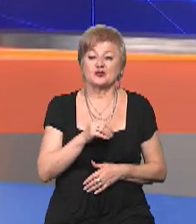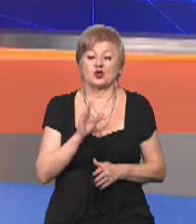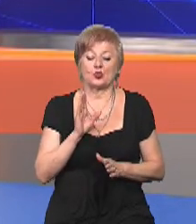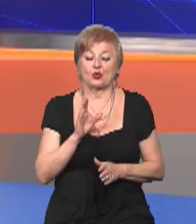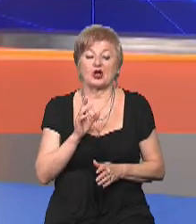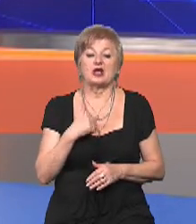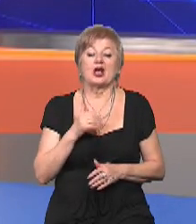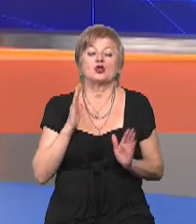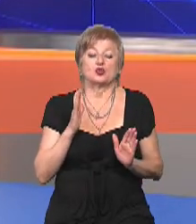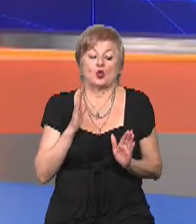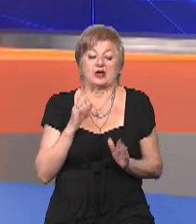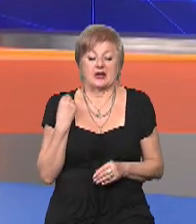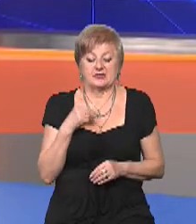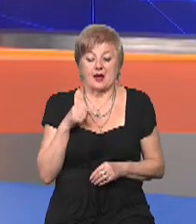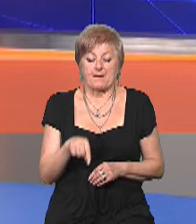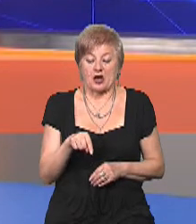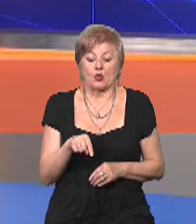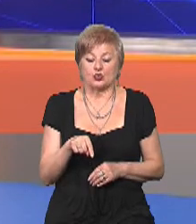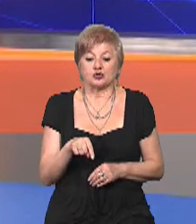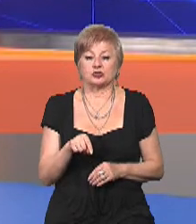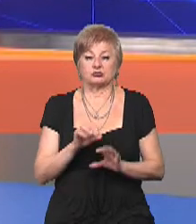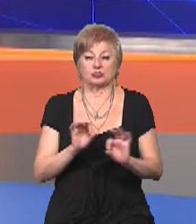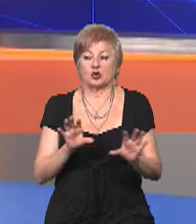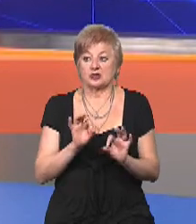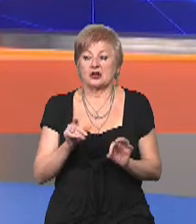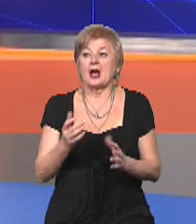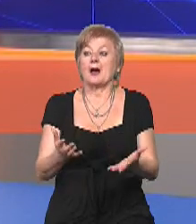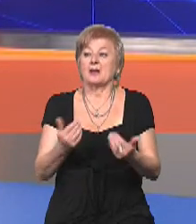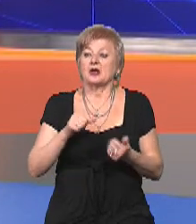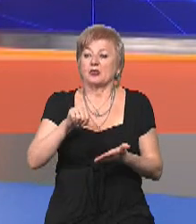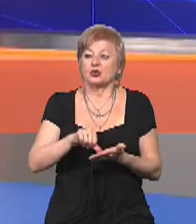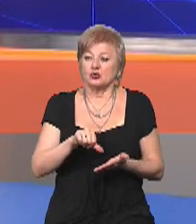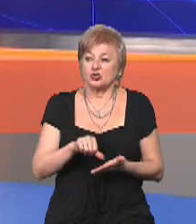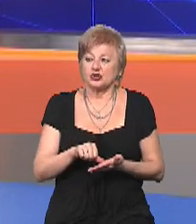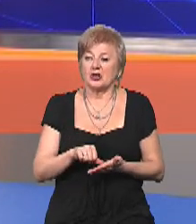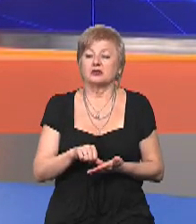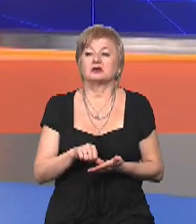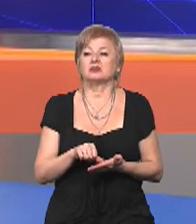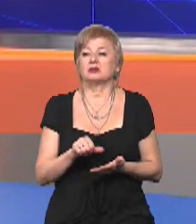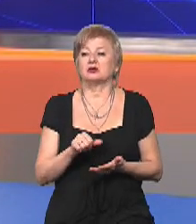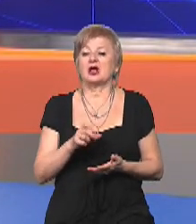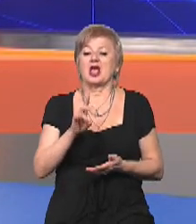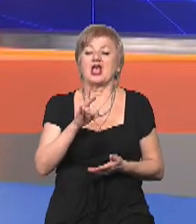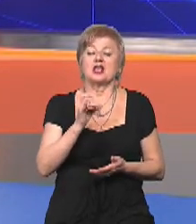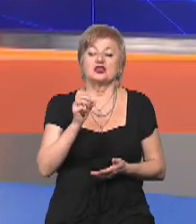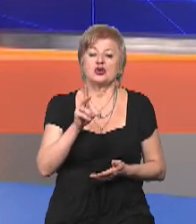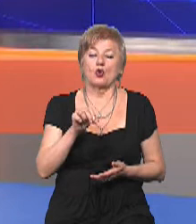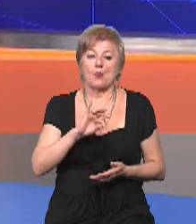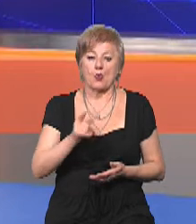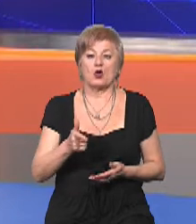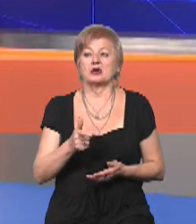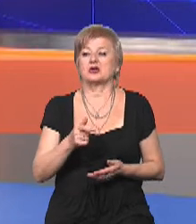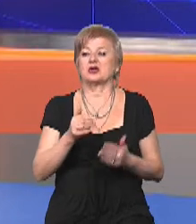Запорожскую область представляю, а в ней принимают участие также представители и Никопольского завода